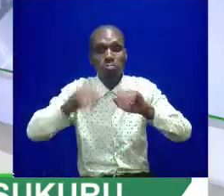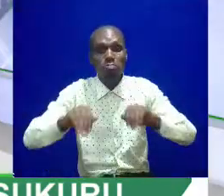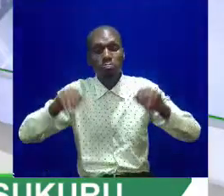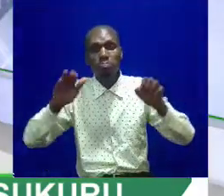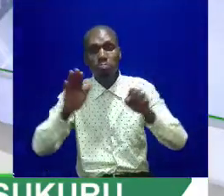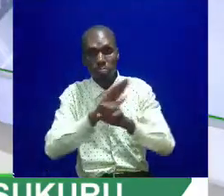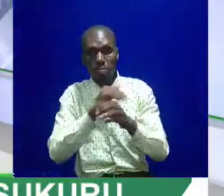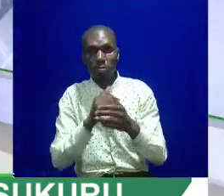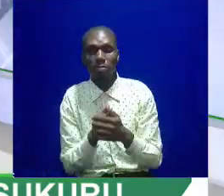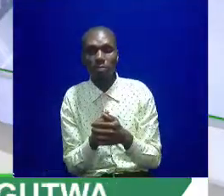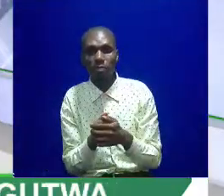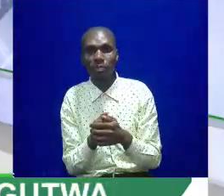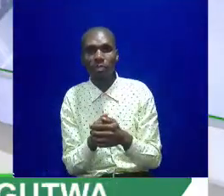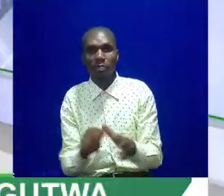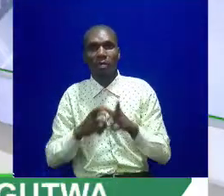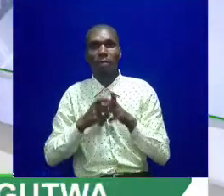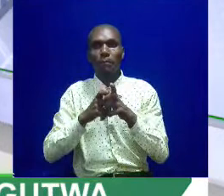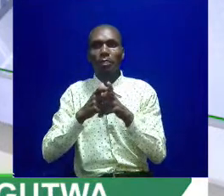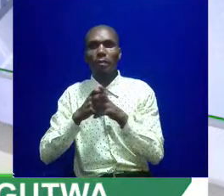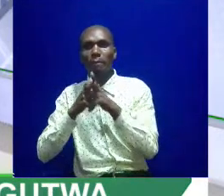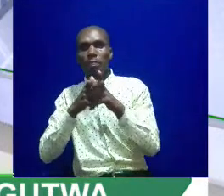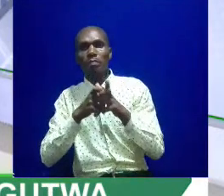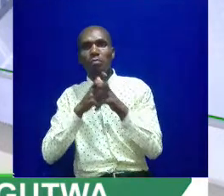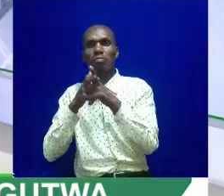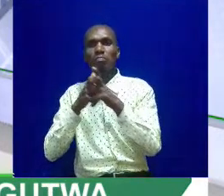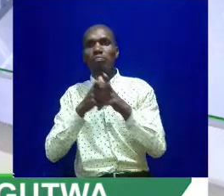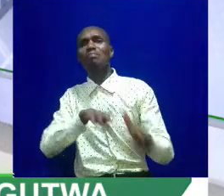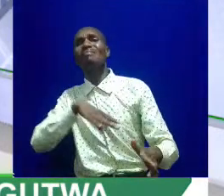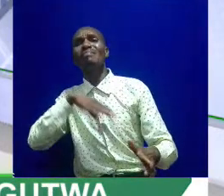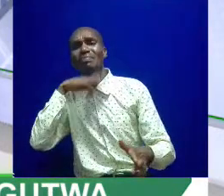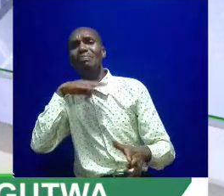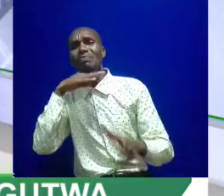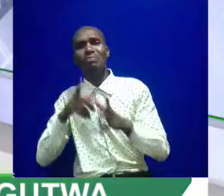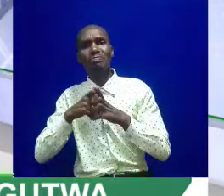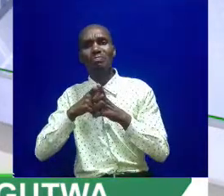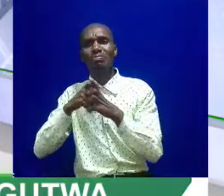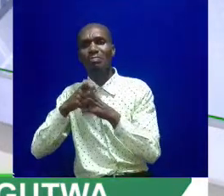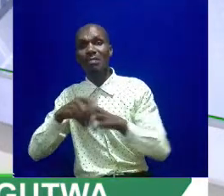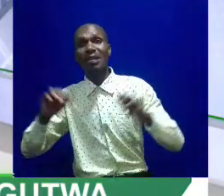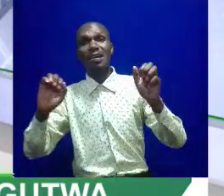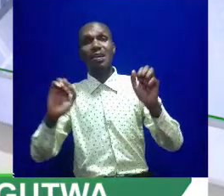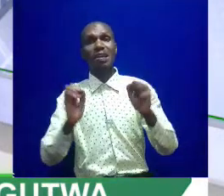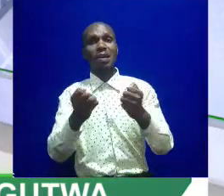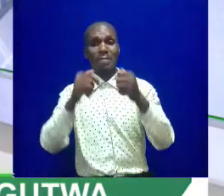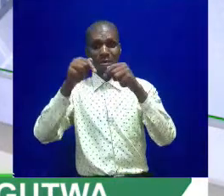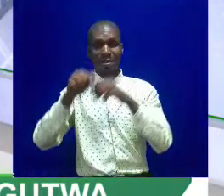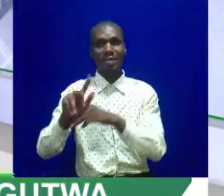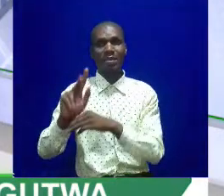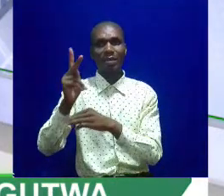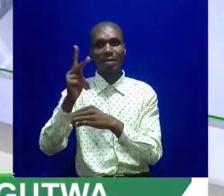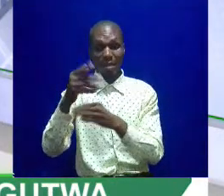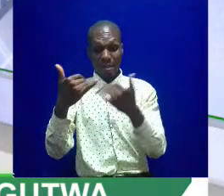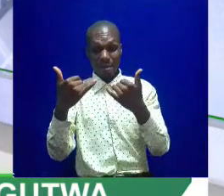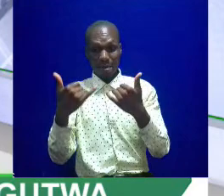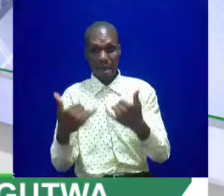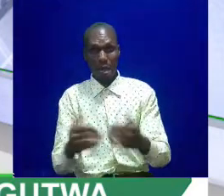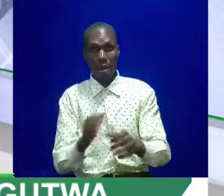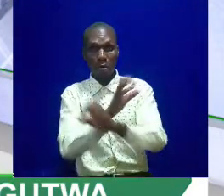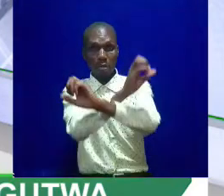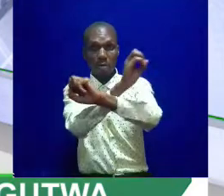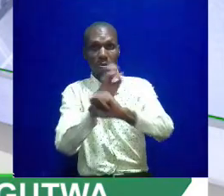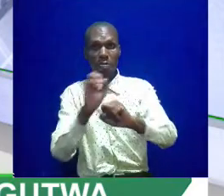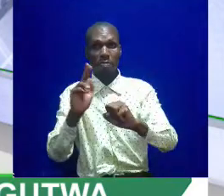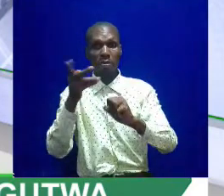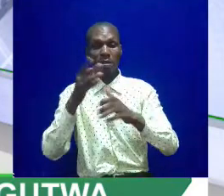Na kubwatikana n'ubusaganyo bw'abere bokoye niki wa ase Chinsemo oi mense ya Kenya ni gobona murayi wense Dr. William Samuel